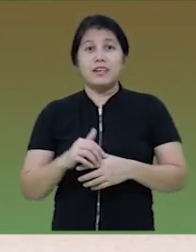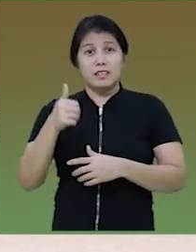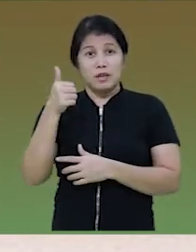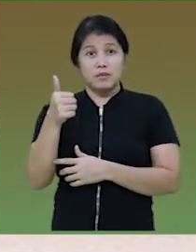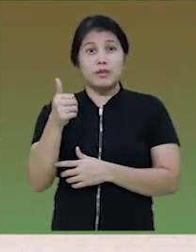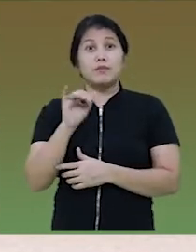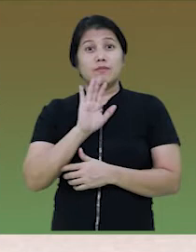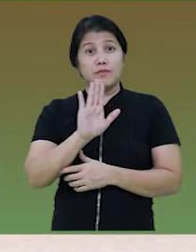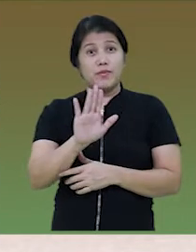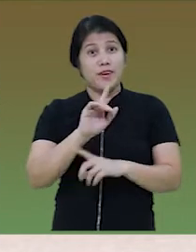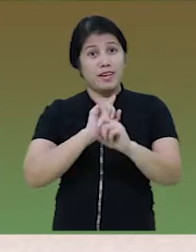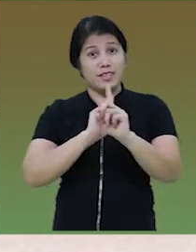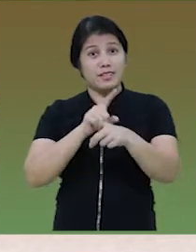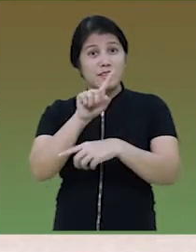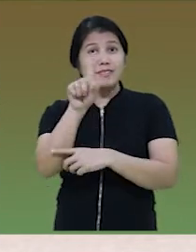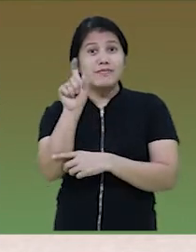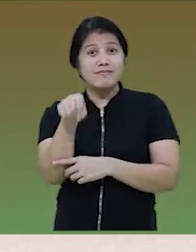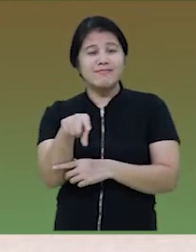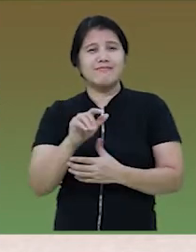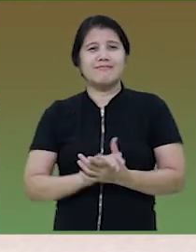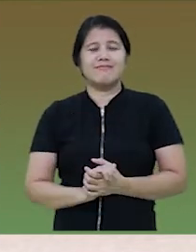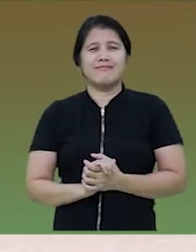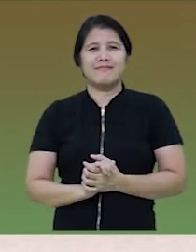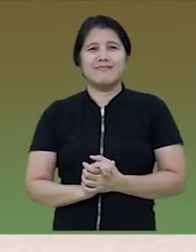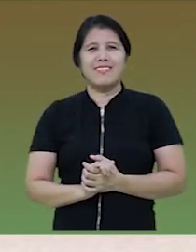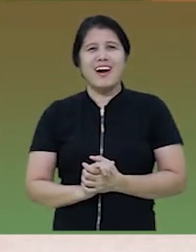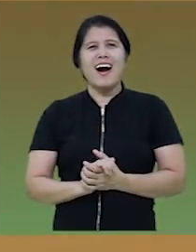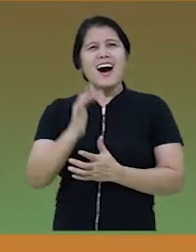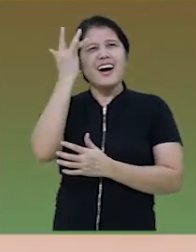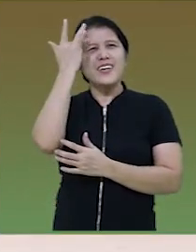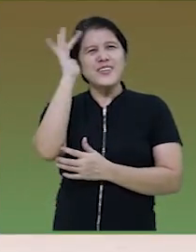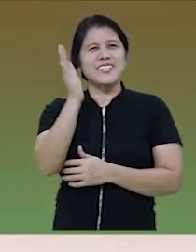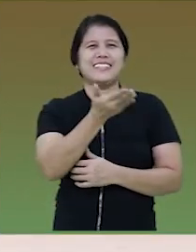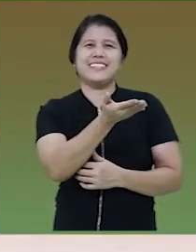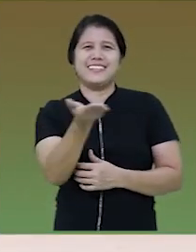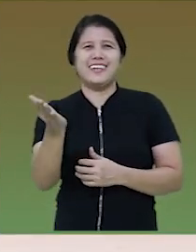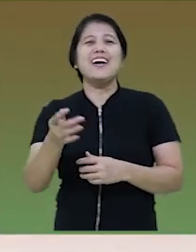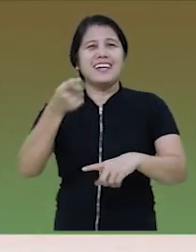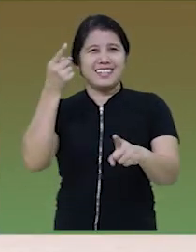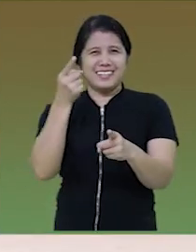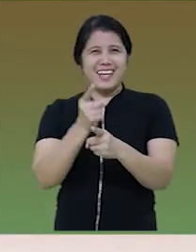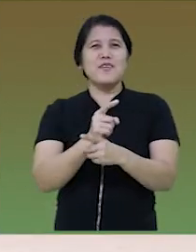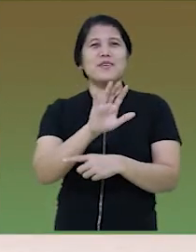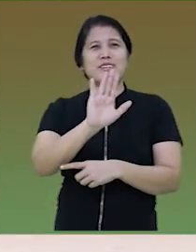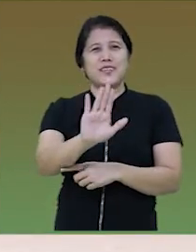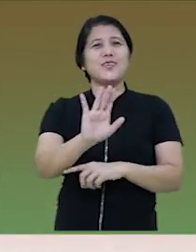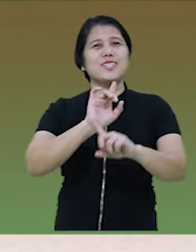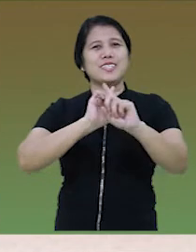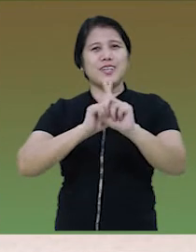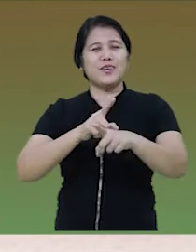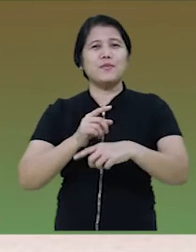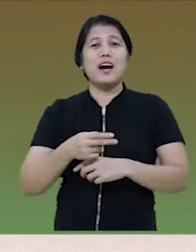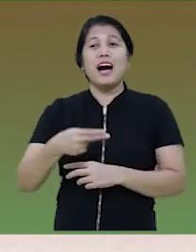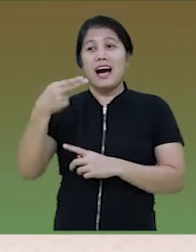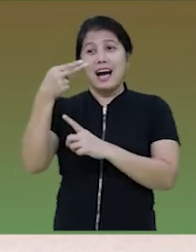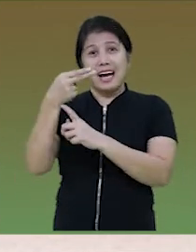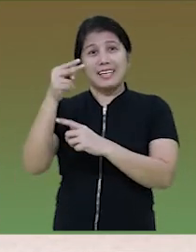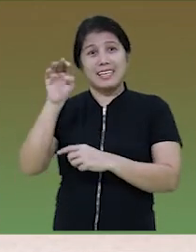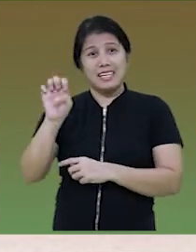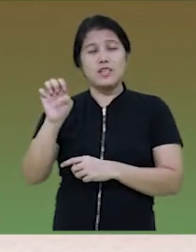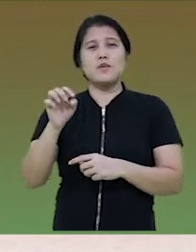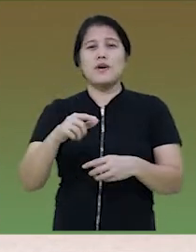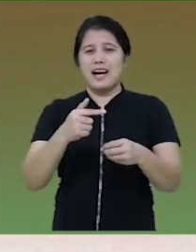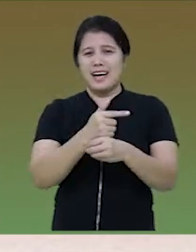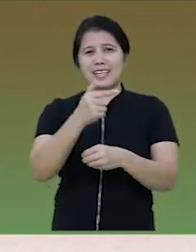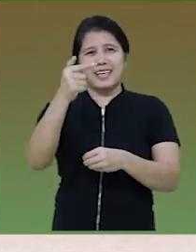Thumbs up ba ang sagot mo? Ang uhu sa inyo! Tama ang inyong sagot. Ang helium nga